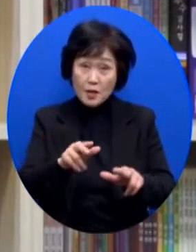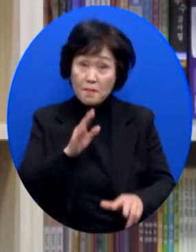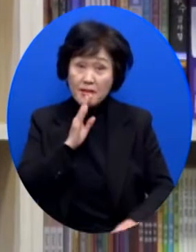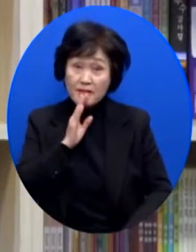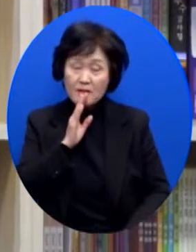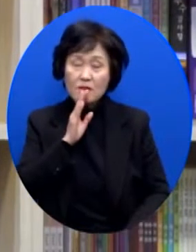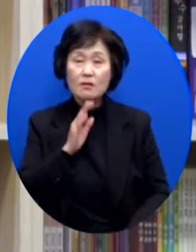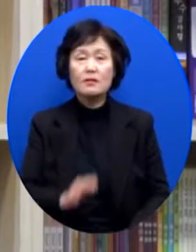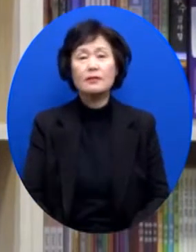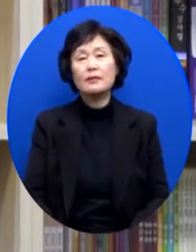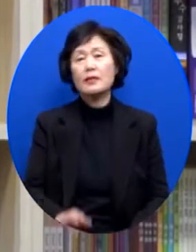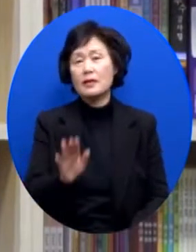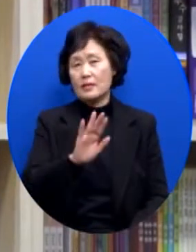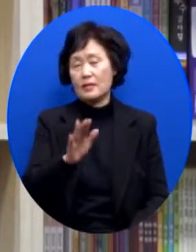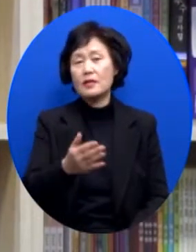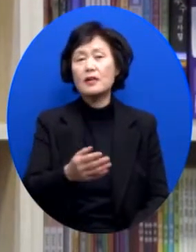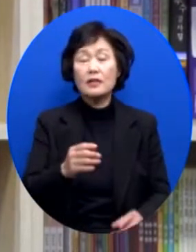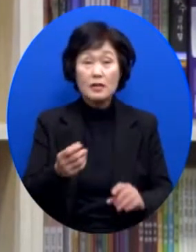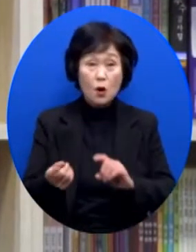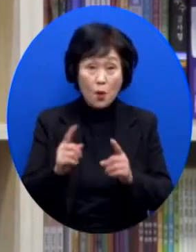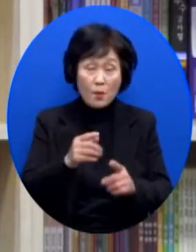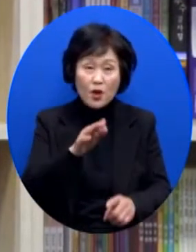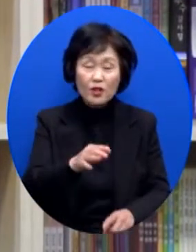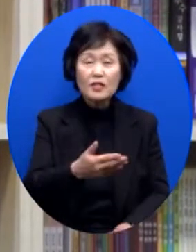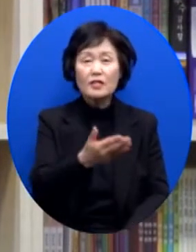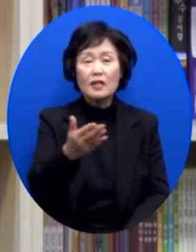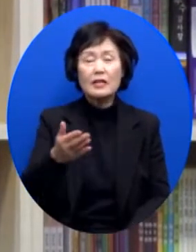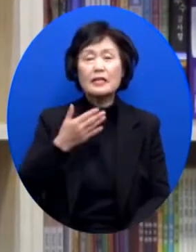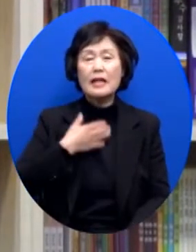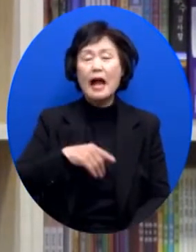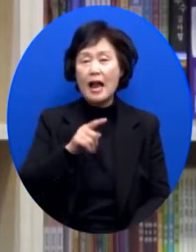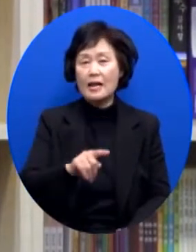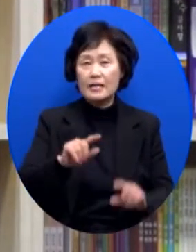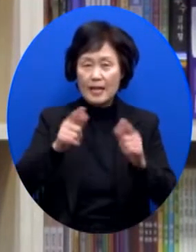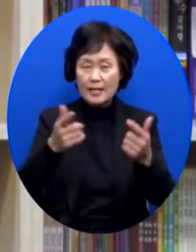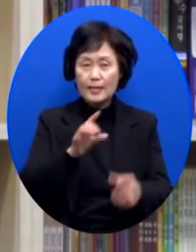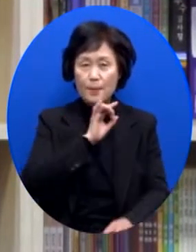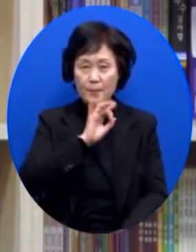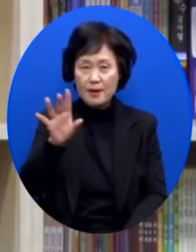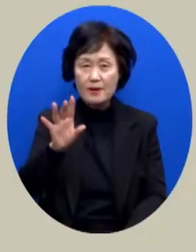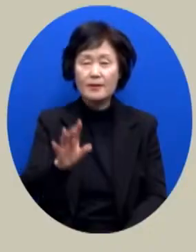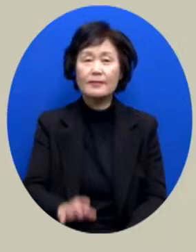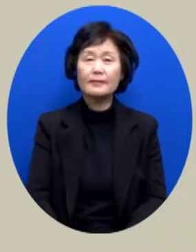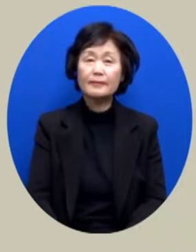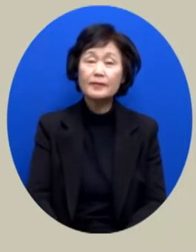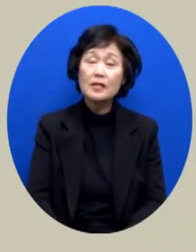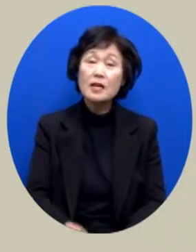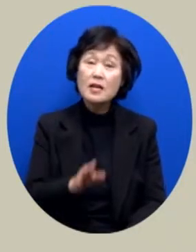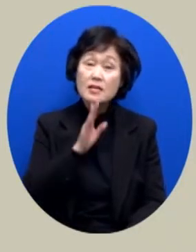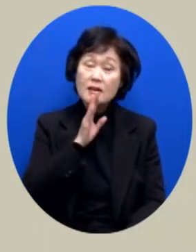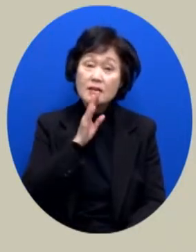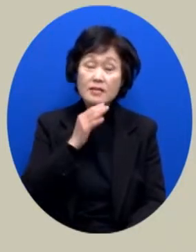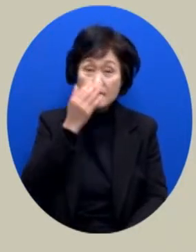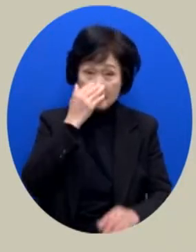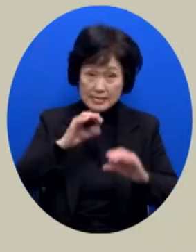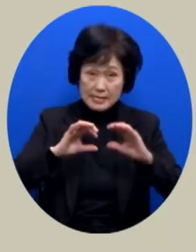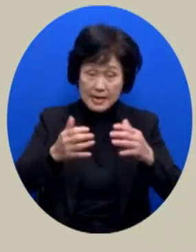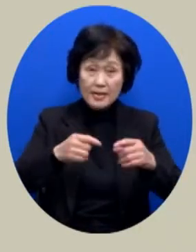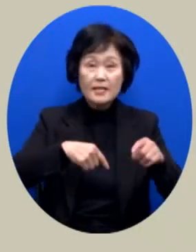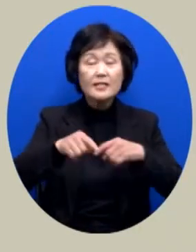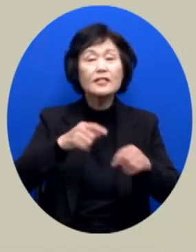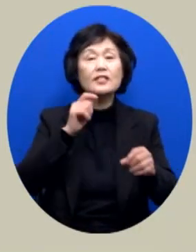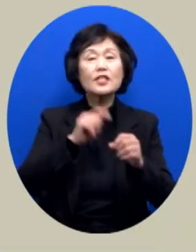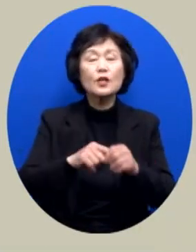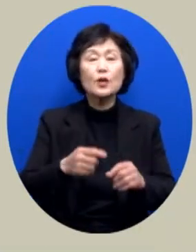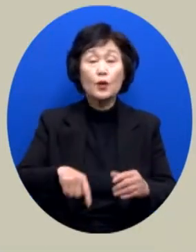건너를 알파 아니고 단호하게 잘라 버립니다 실제로 이스라엘이 정치적으로 독립